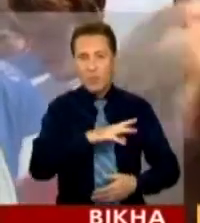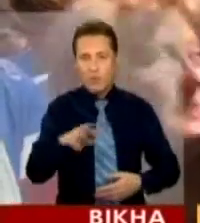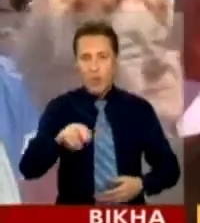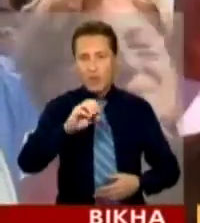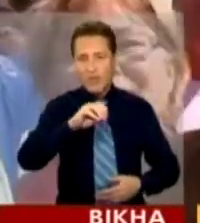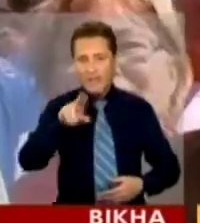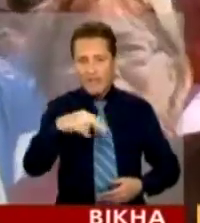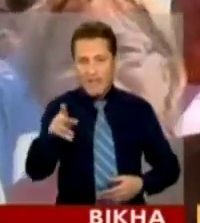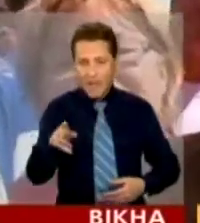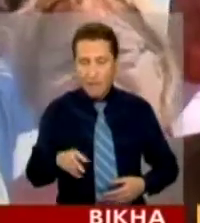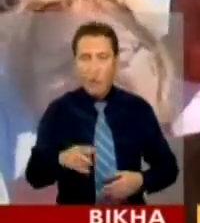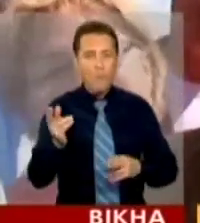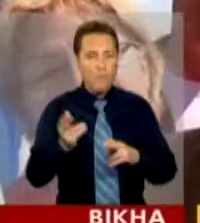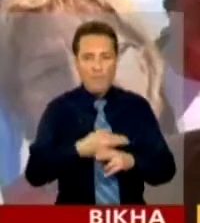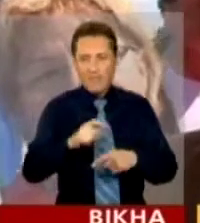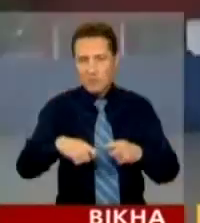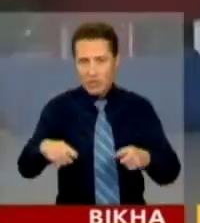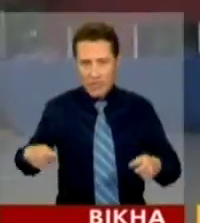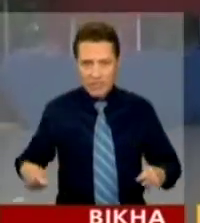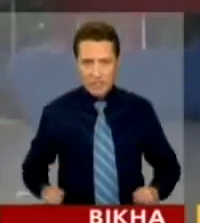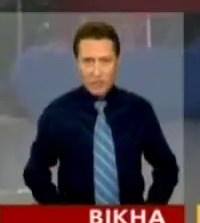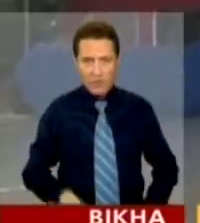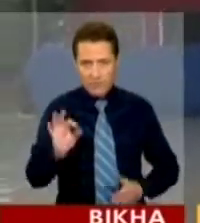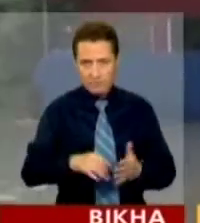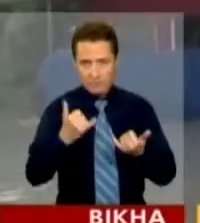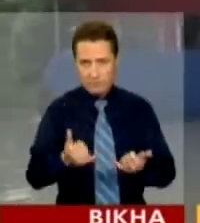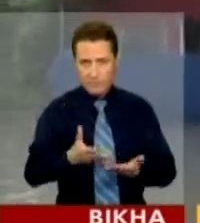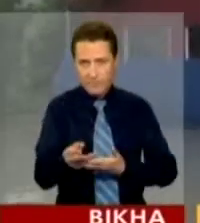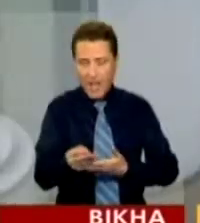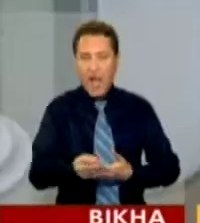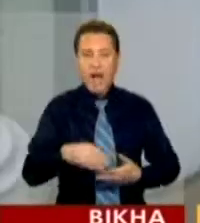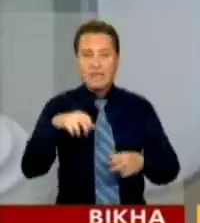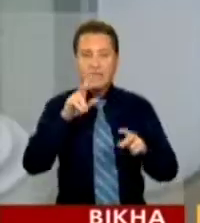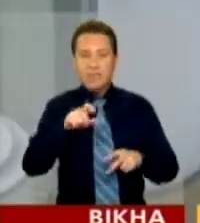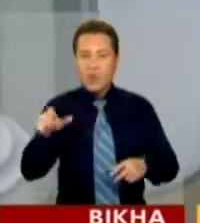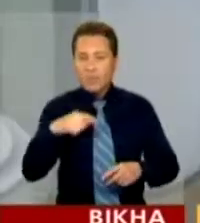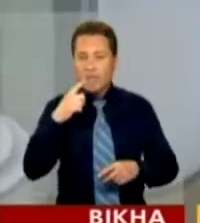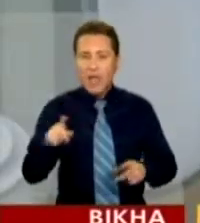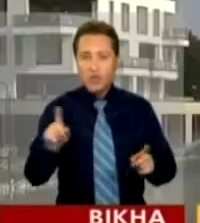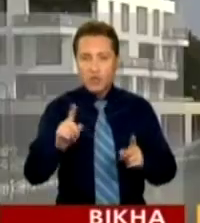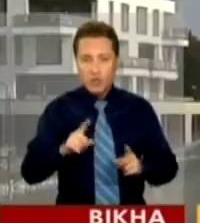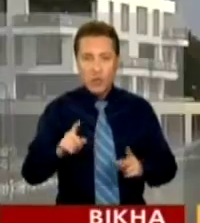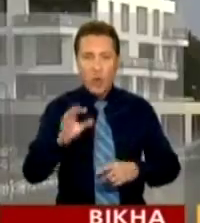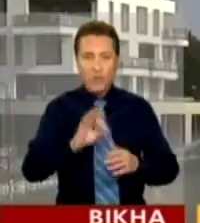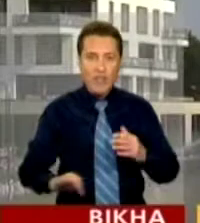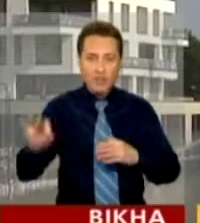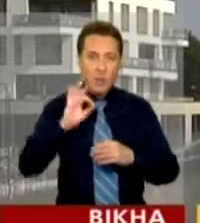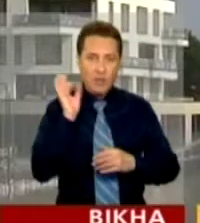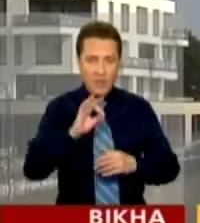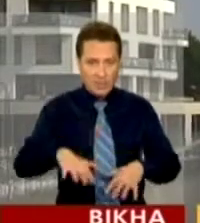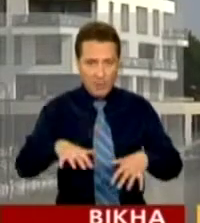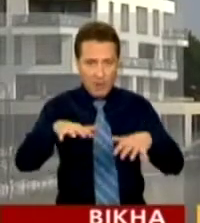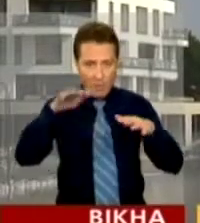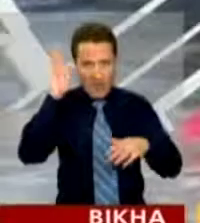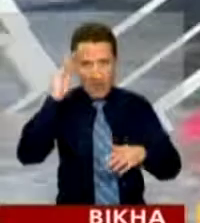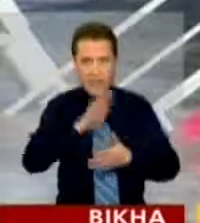євро. Ще й без жодних бюрократичних зволікань. Синоптики попереджають, на сході Німеччини вода прибуває надалі. Пікових позначок